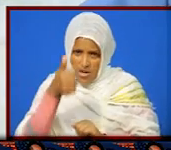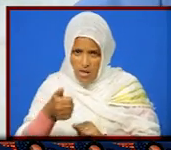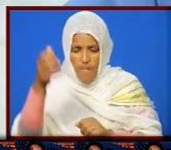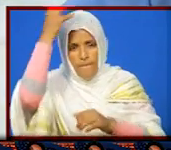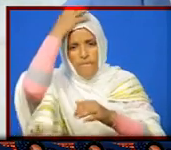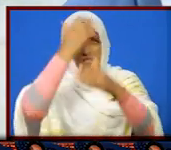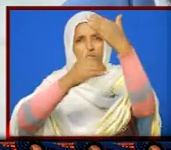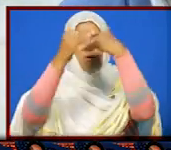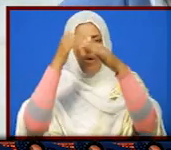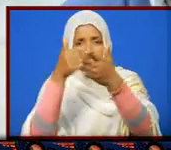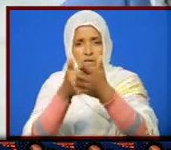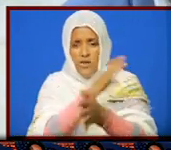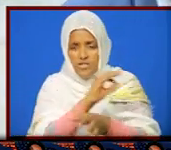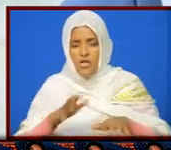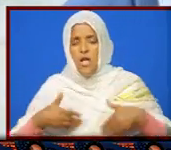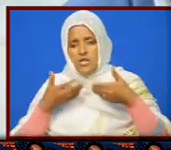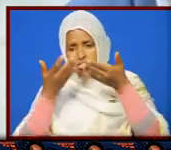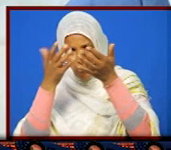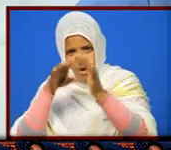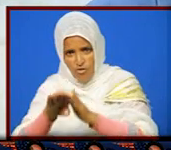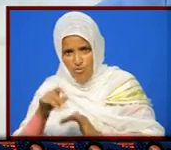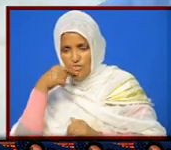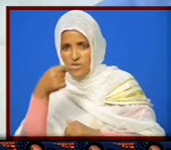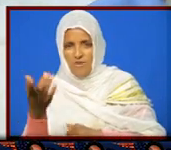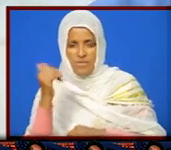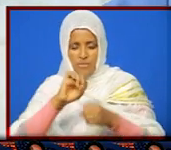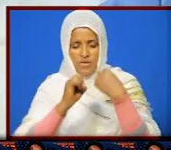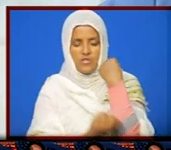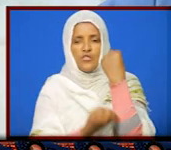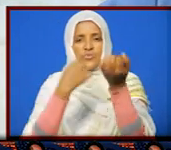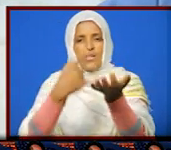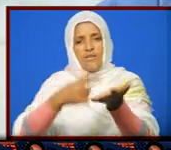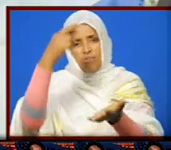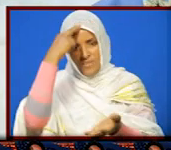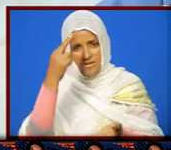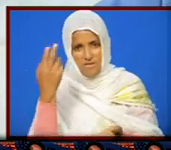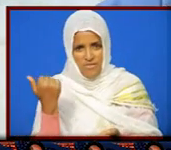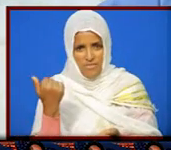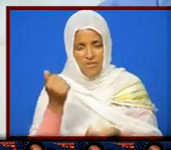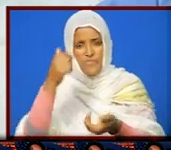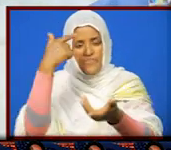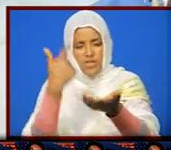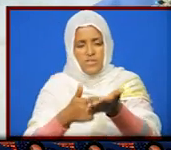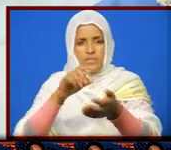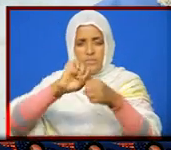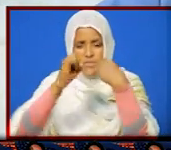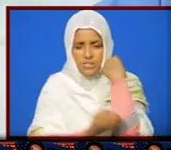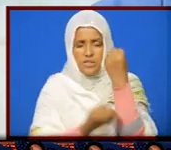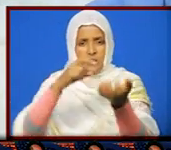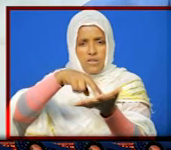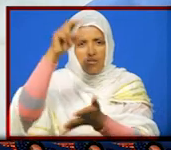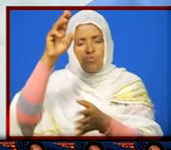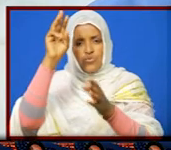በማግስቱም መንግሥተ ሰማያት ቀርባለችና ንስሐ ግቡ ይላቸዋል። መሰረቱ ይህ ስለነበረ ይህንን መሰረት ይዘው ከዚህ መሰረት